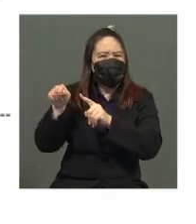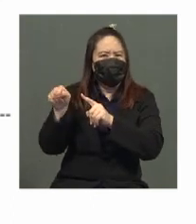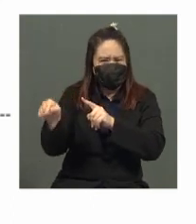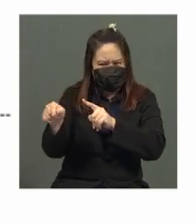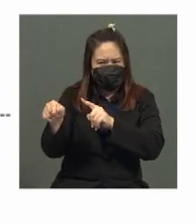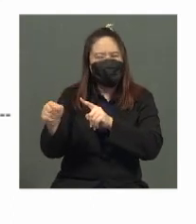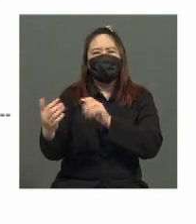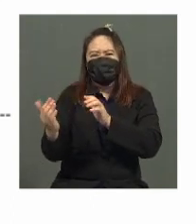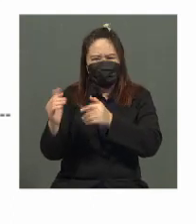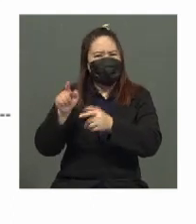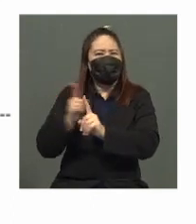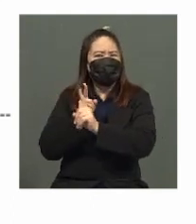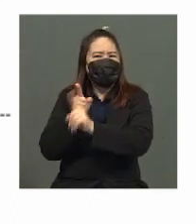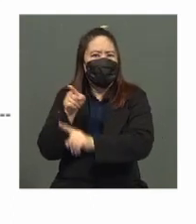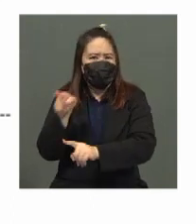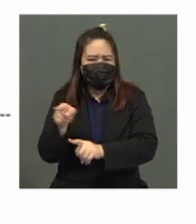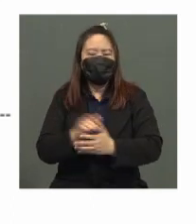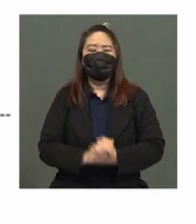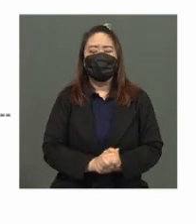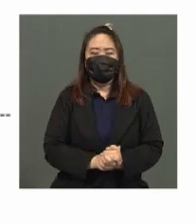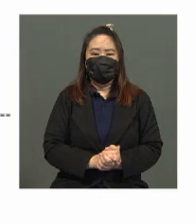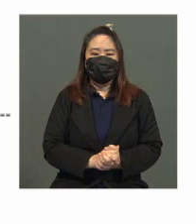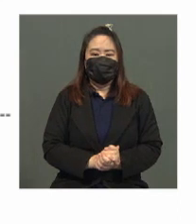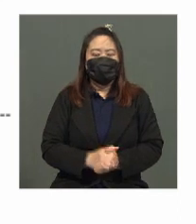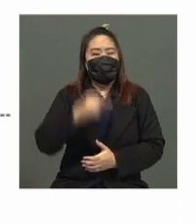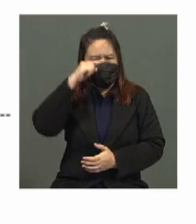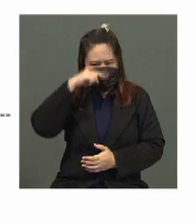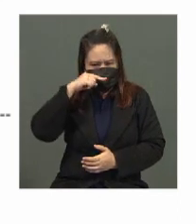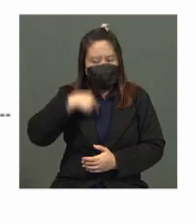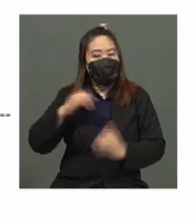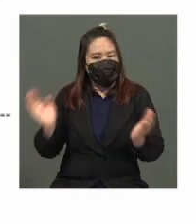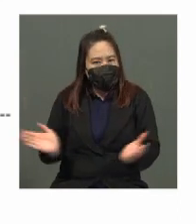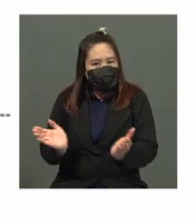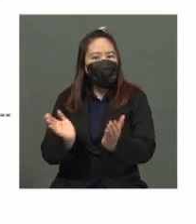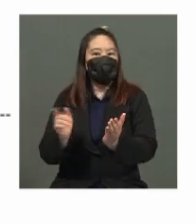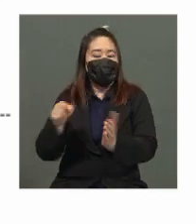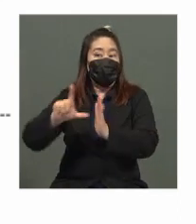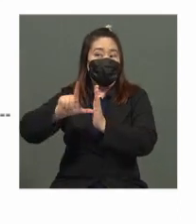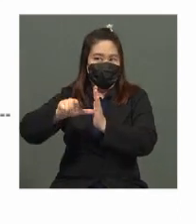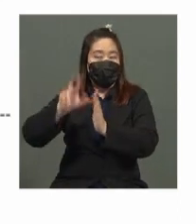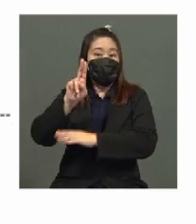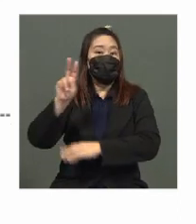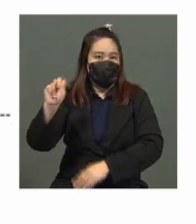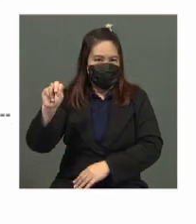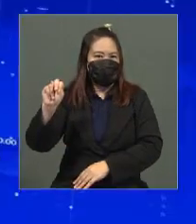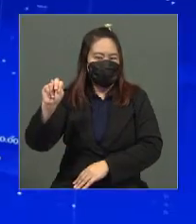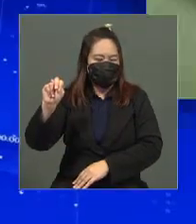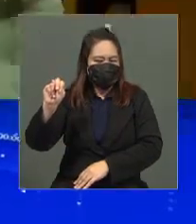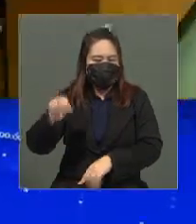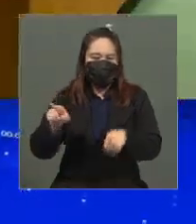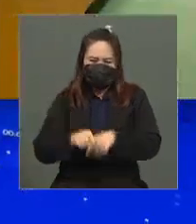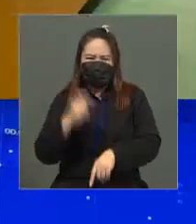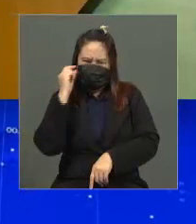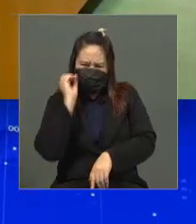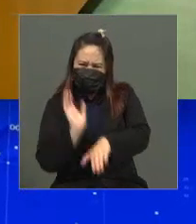หะอำนาจอธิปอrt Judge และบุรนภาพแ่งดนแดนไทย สนับสนุจุดยืนของเลขาที่การสหาประชาชาติที่เรีกรอง